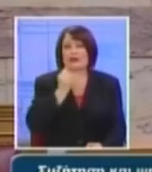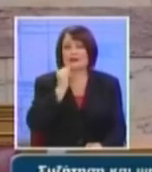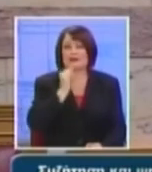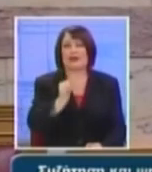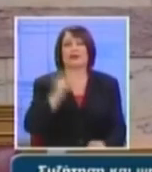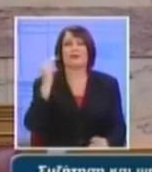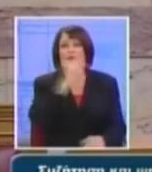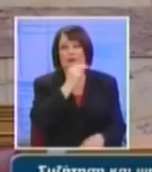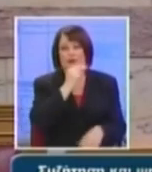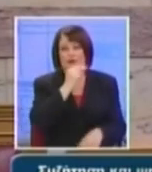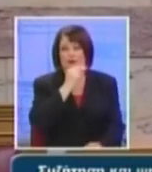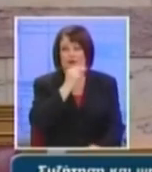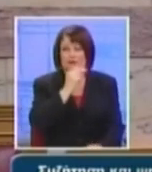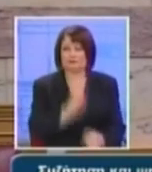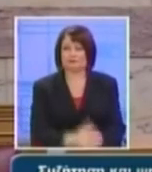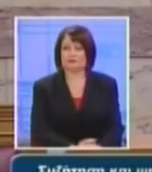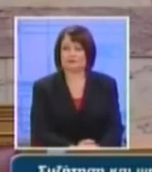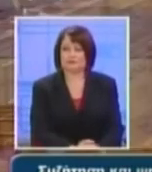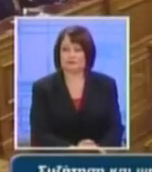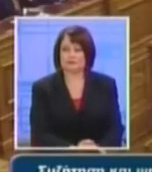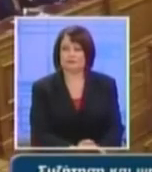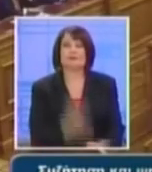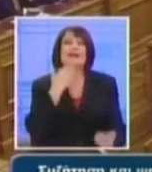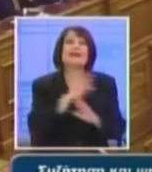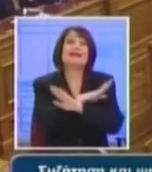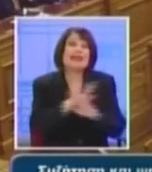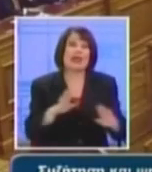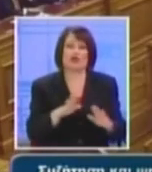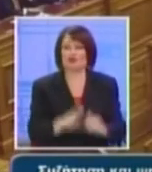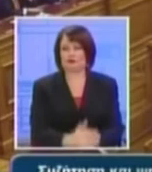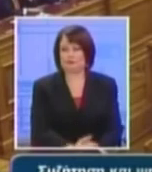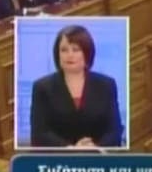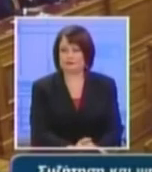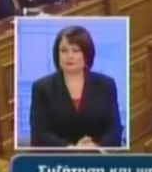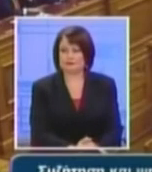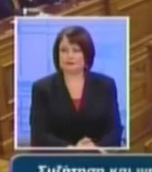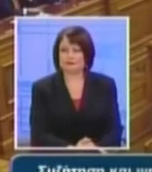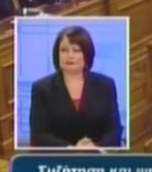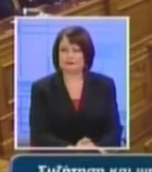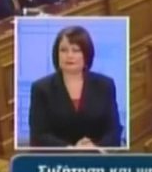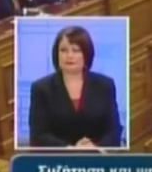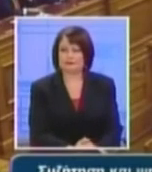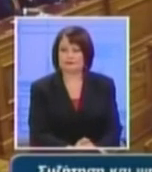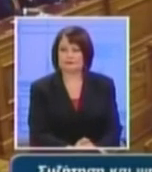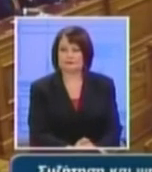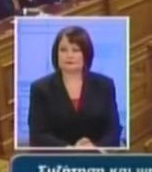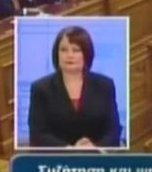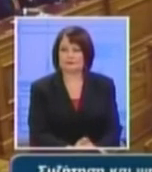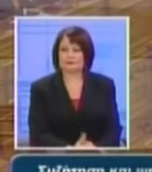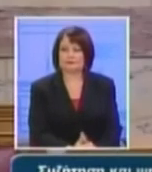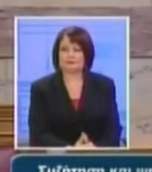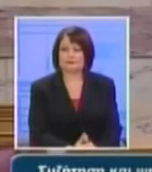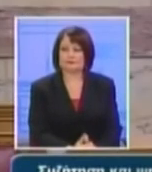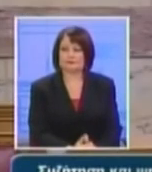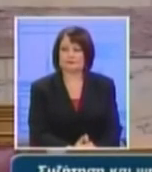πάντα είναι ο Πρωθυπουργός, κύριε Πρόεδρε. Ολοκληρώθηκε η συζήτηση. Μα δεν γίνεται. Δεν έχετε το λόγο, σας λέω.